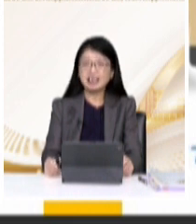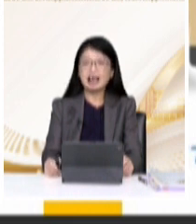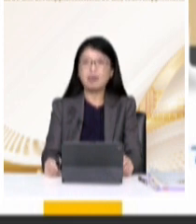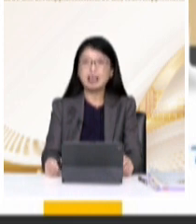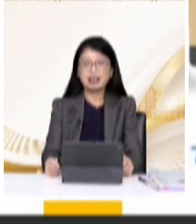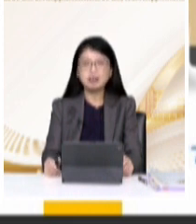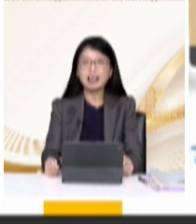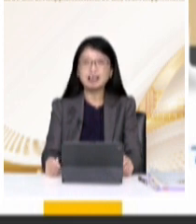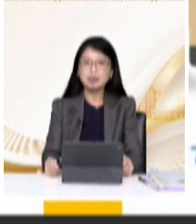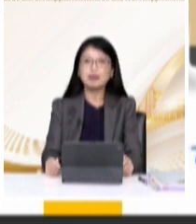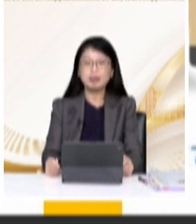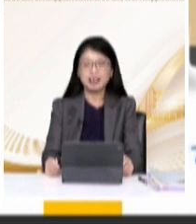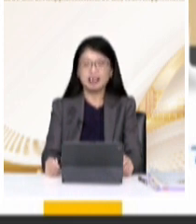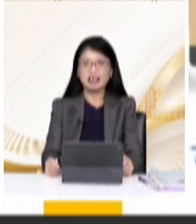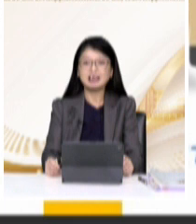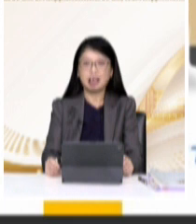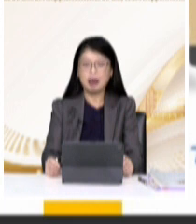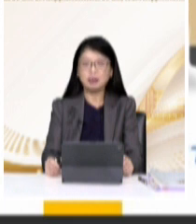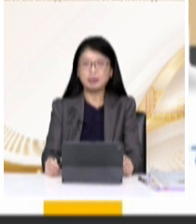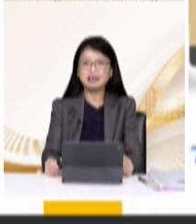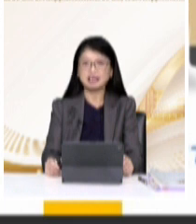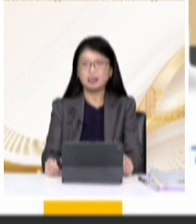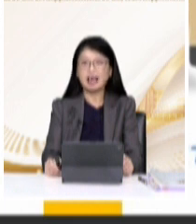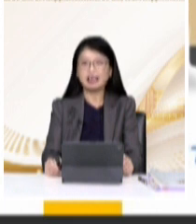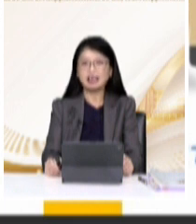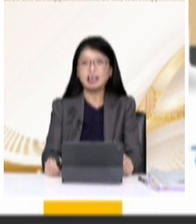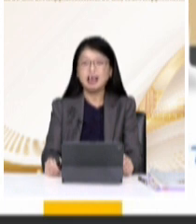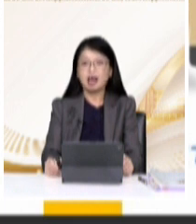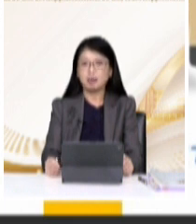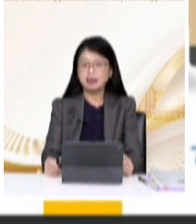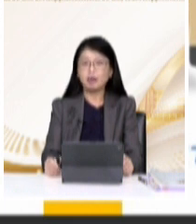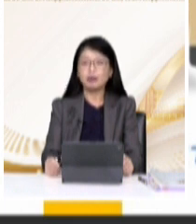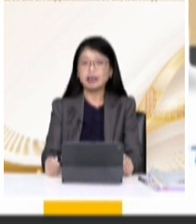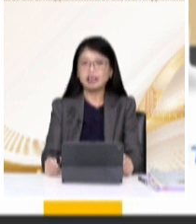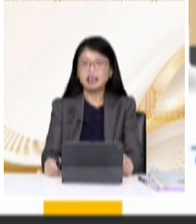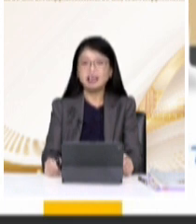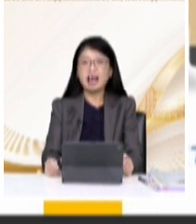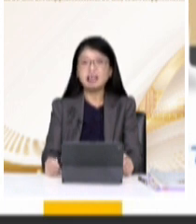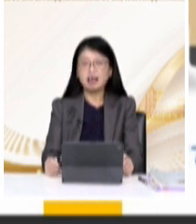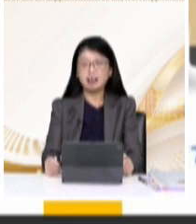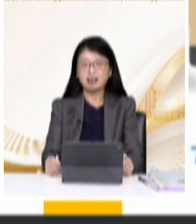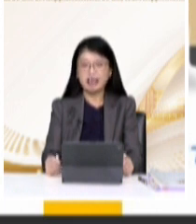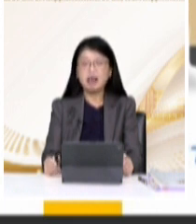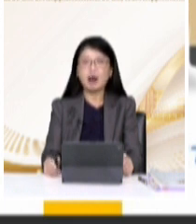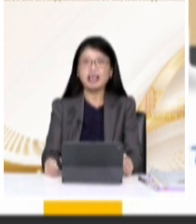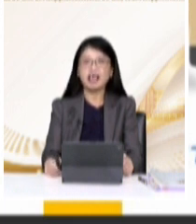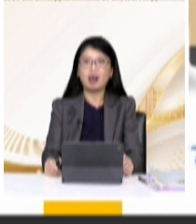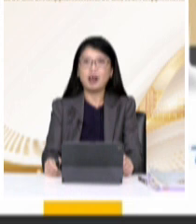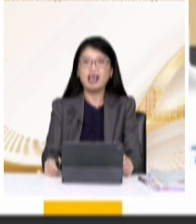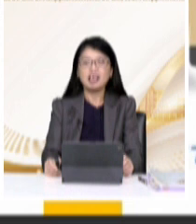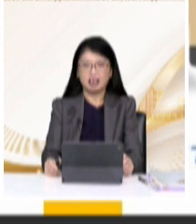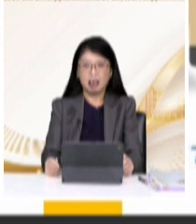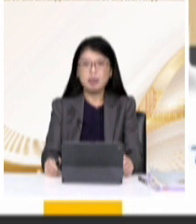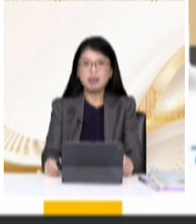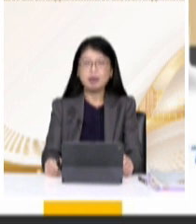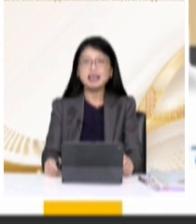จดังกล่าวว่าคณะกรรมการท่านมีความเห็นอย่างไรเนี่ยสามารถดูได้จากช่องทางที่เมื่อเช้าคุณธนินิตได้แจ้งไว้นะคะว่า